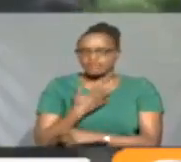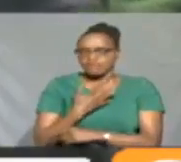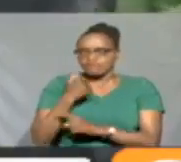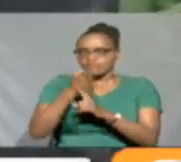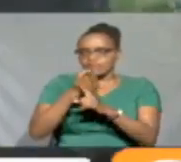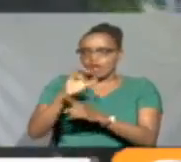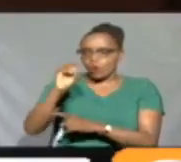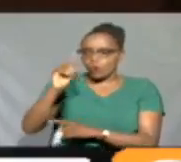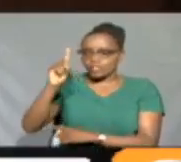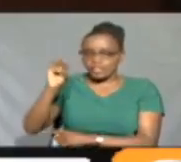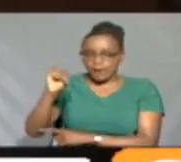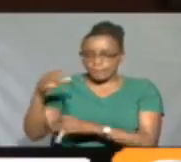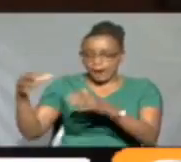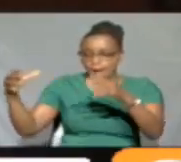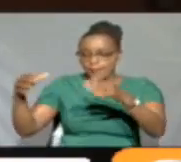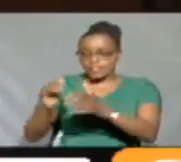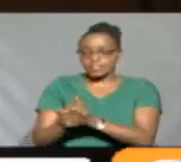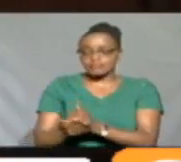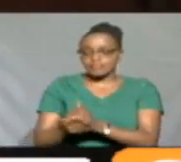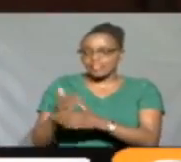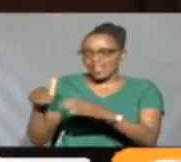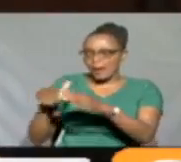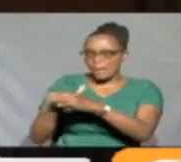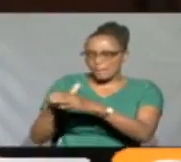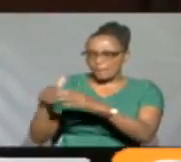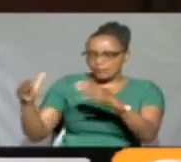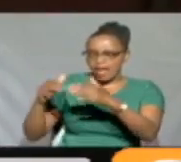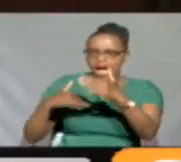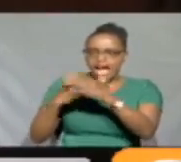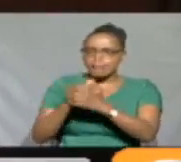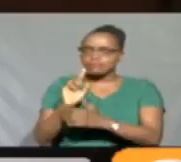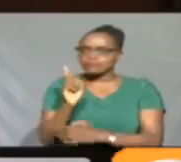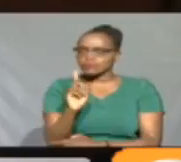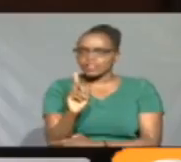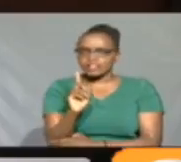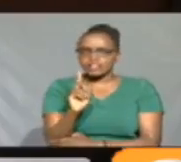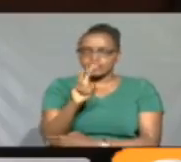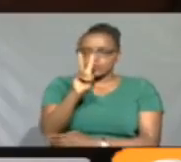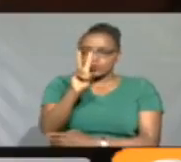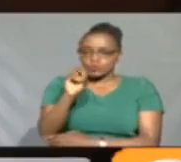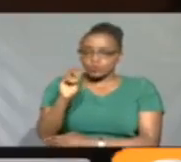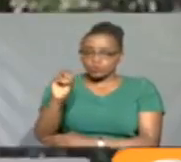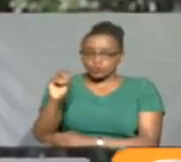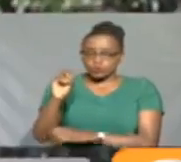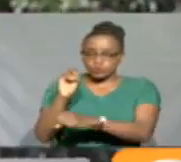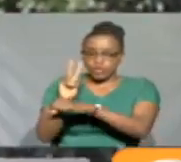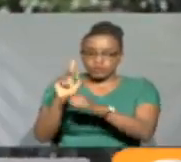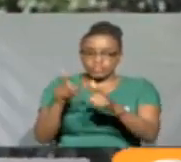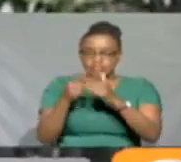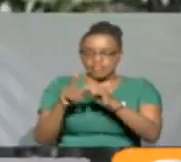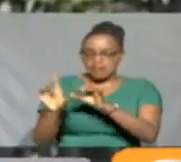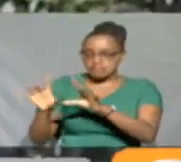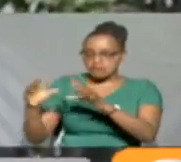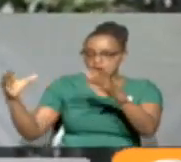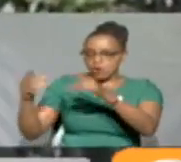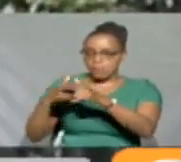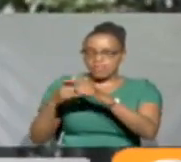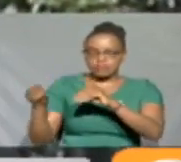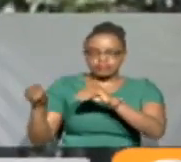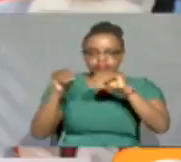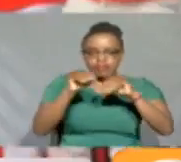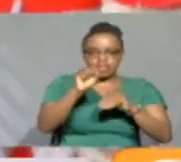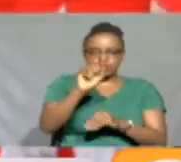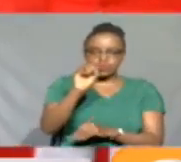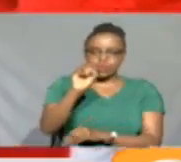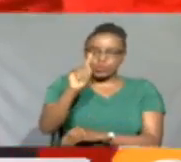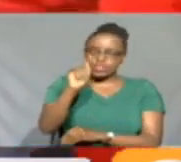chama cha ODM. Alikuwa chama wa ODM hadi mwaka wa 2012 ambapo aligura chama hicho na kutetea ubunge wa